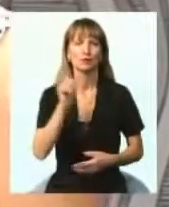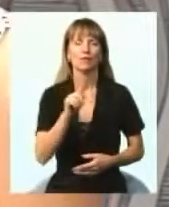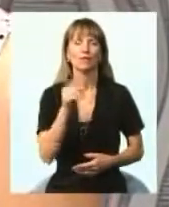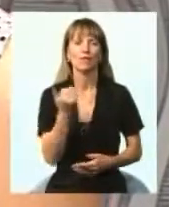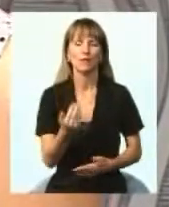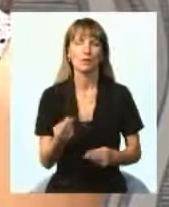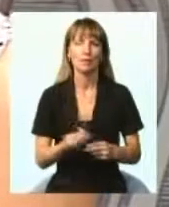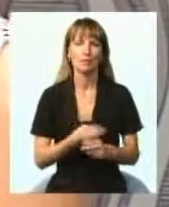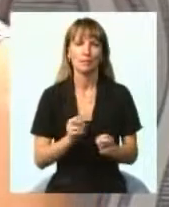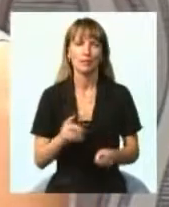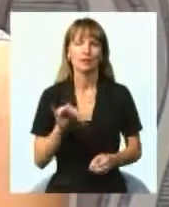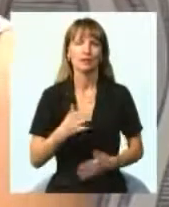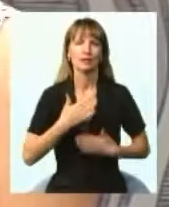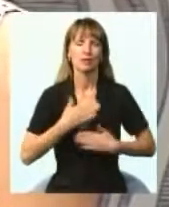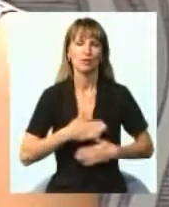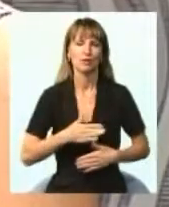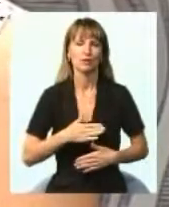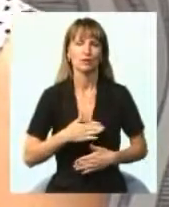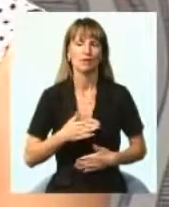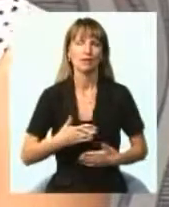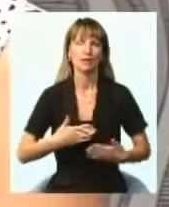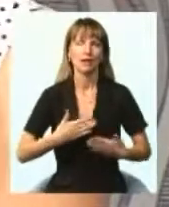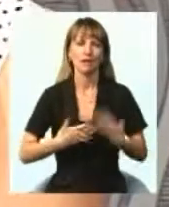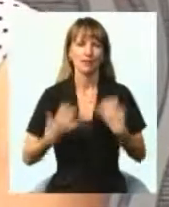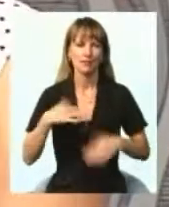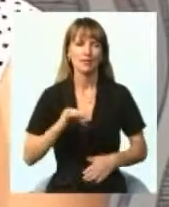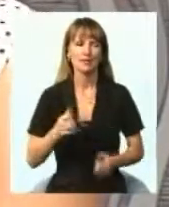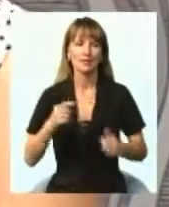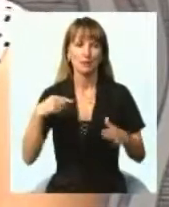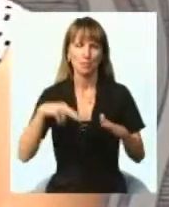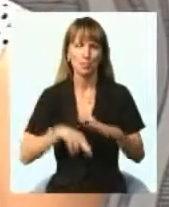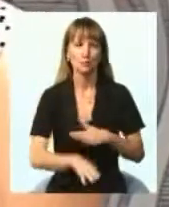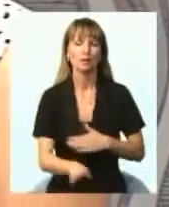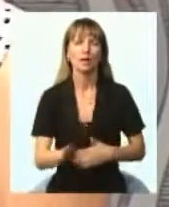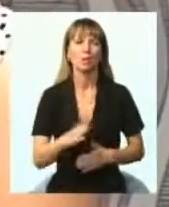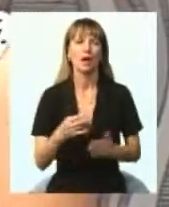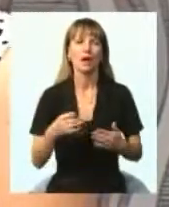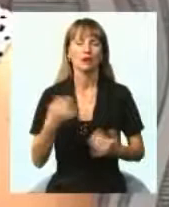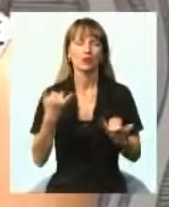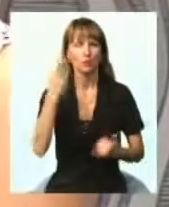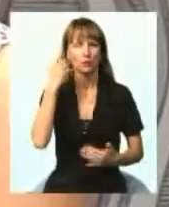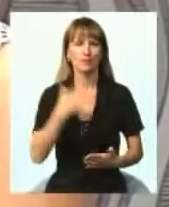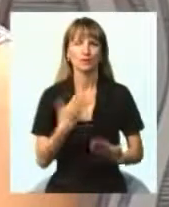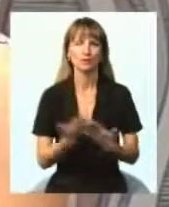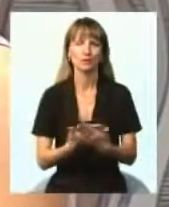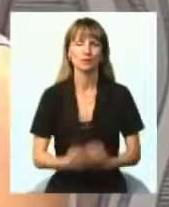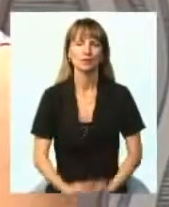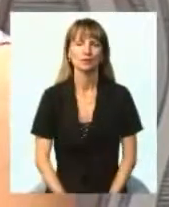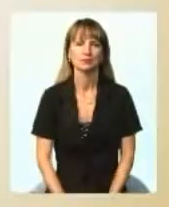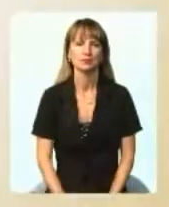і насолоджувалися адреналіном та спуском. Тож, давайте просто зараз подивимось про цей вид спорту як рафтинг у нашому сюжеті.